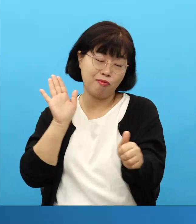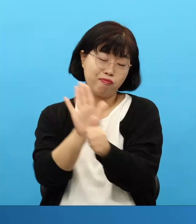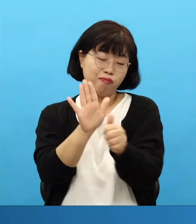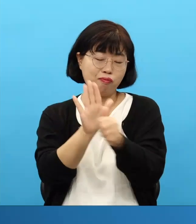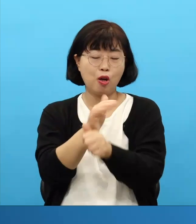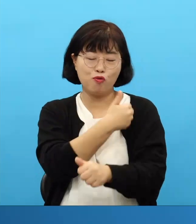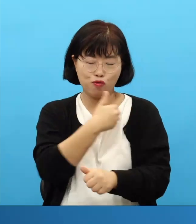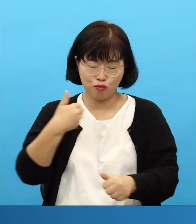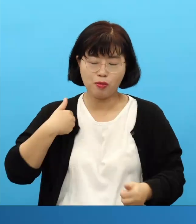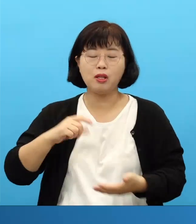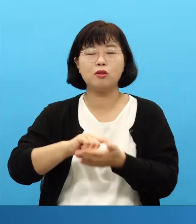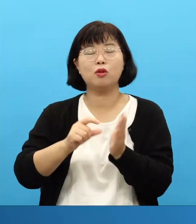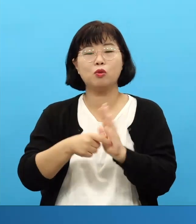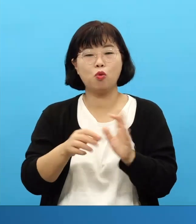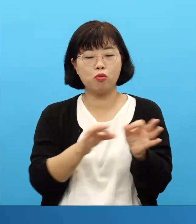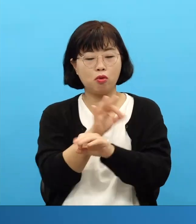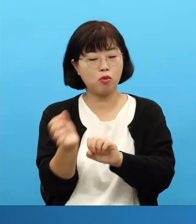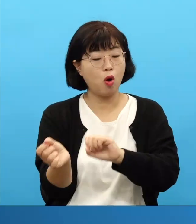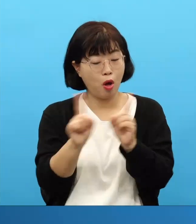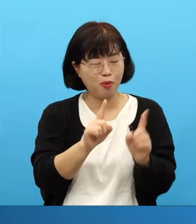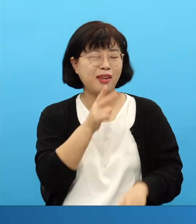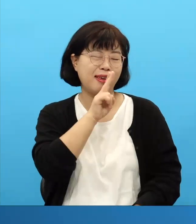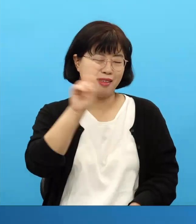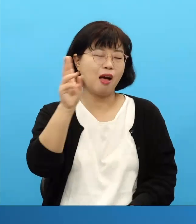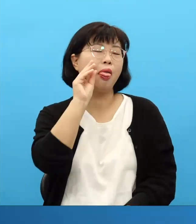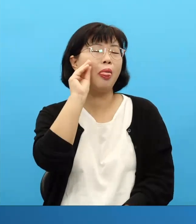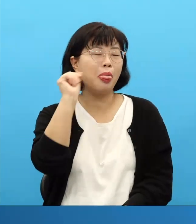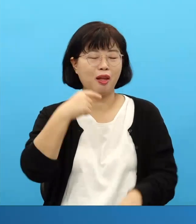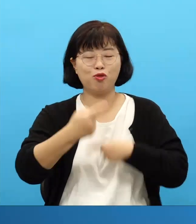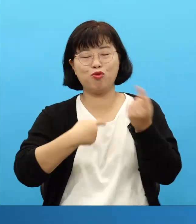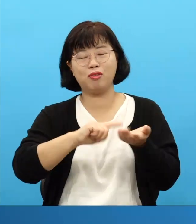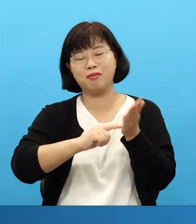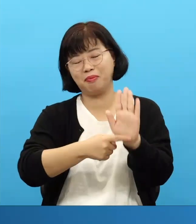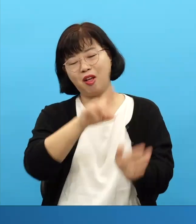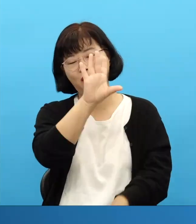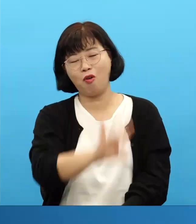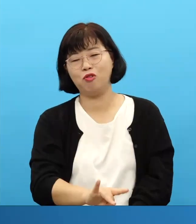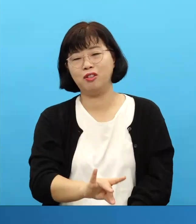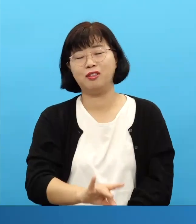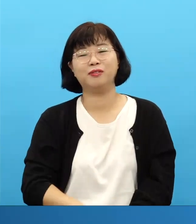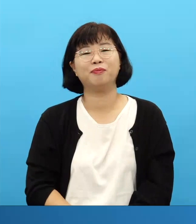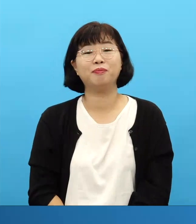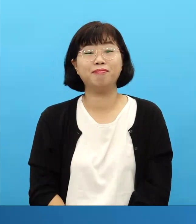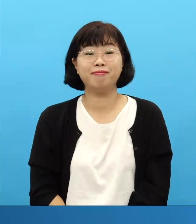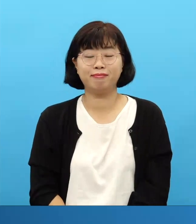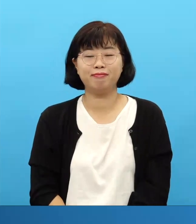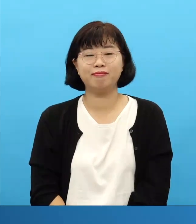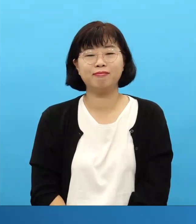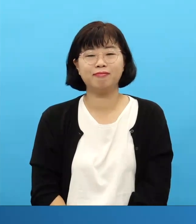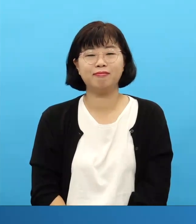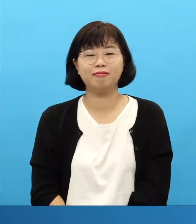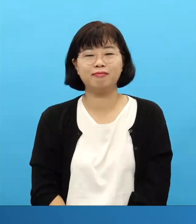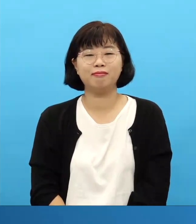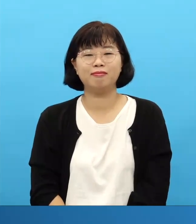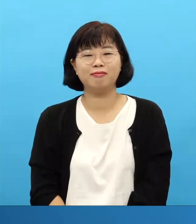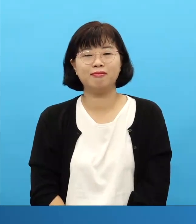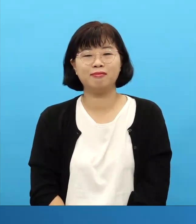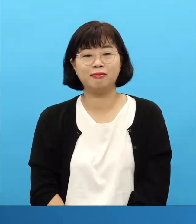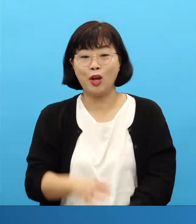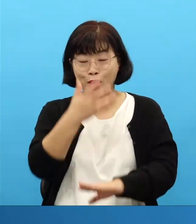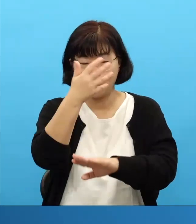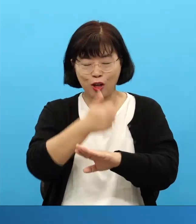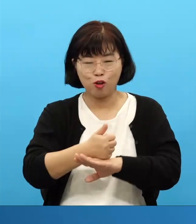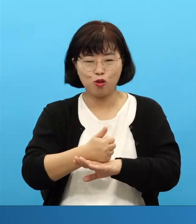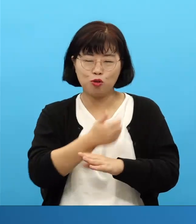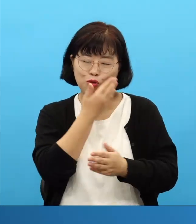next generation. 예수님 그랬잖아요. 땅 끝까지 증인들. That's what Jesus says to be His witnesses to the very ends of the earth. 아주 중요한 이정표가 나옵니다. Then